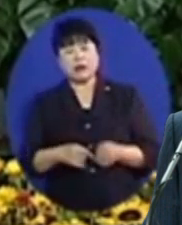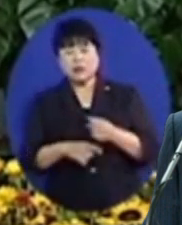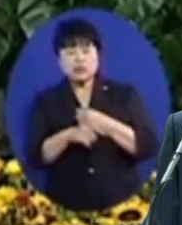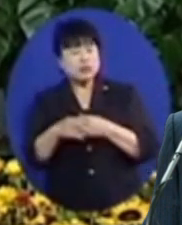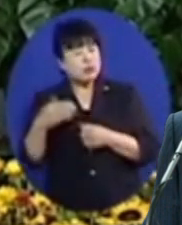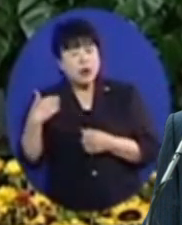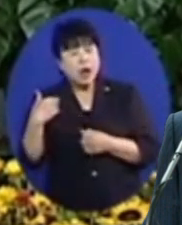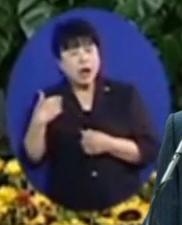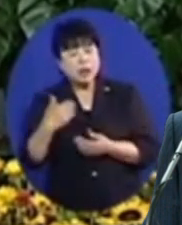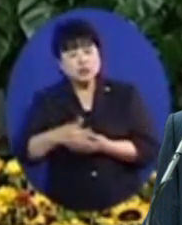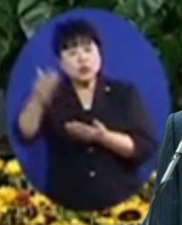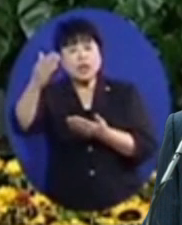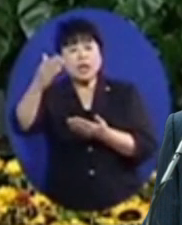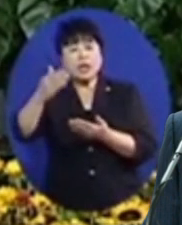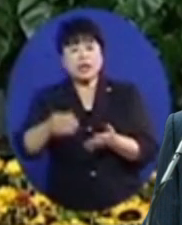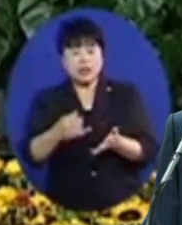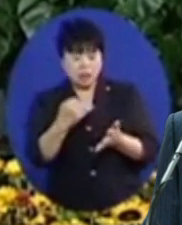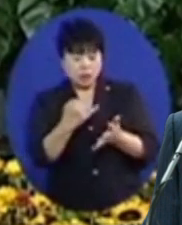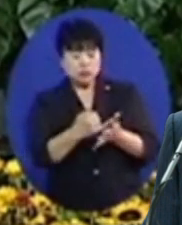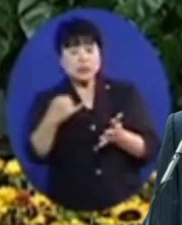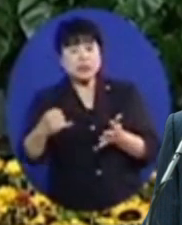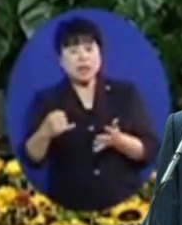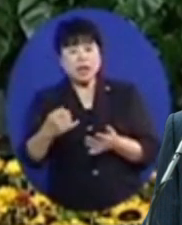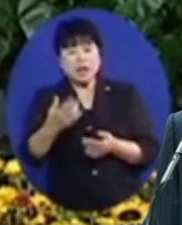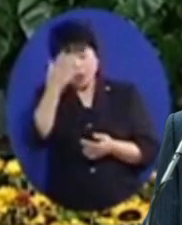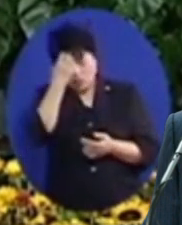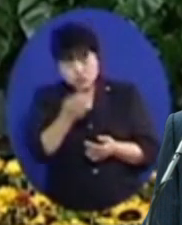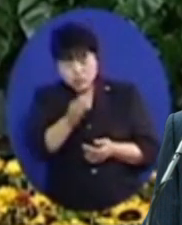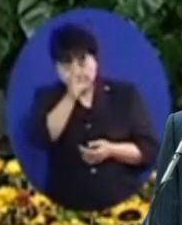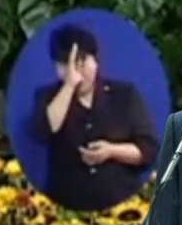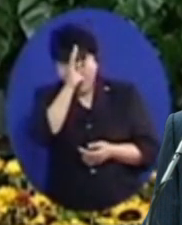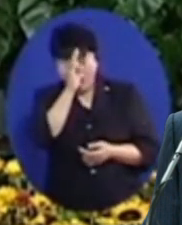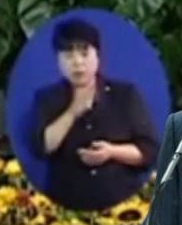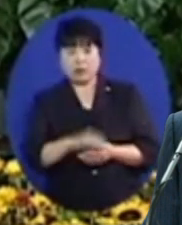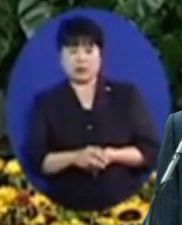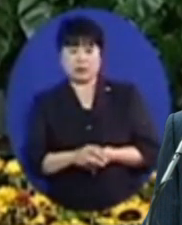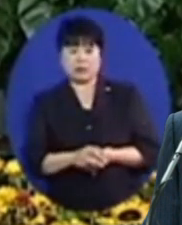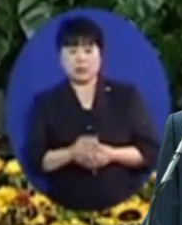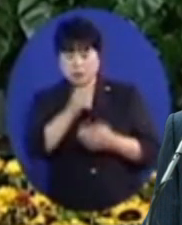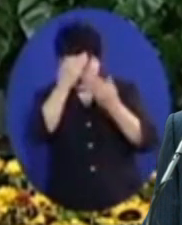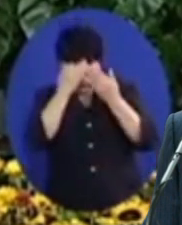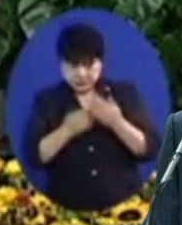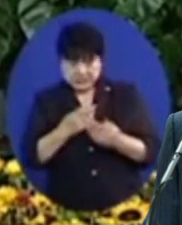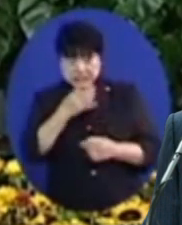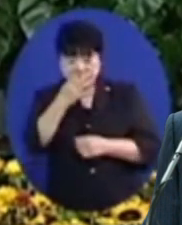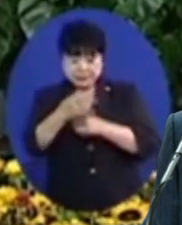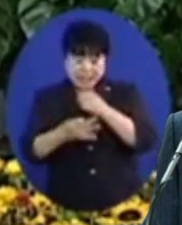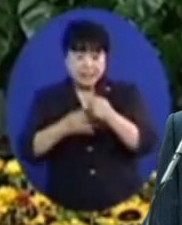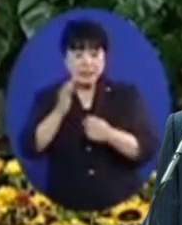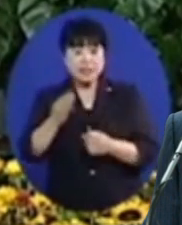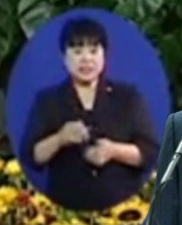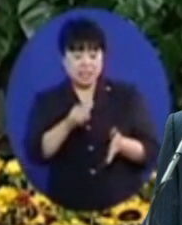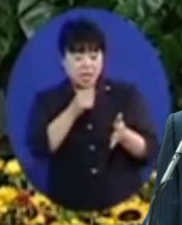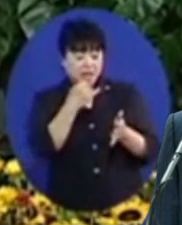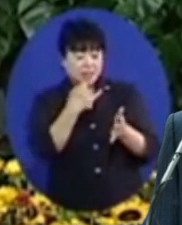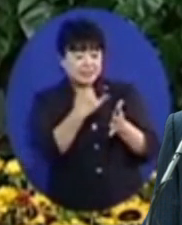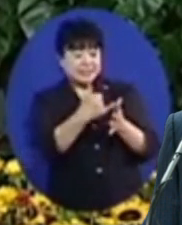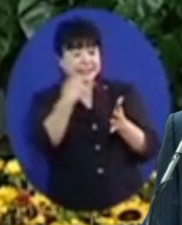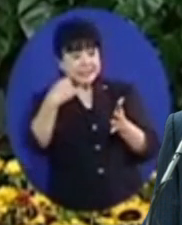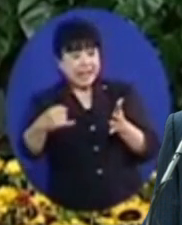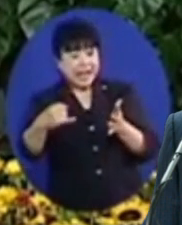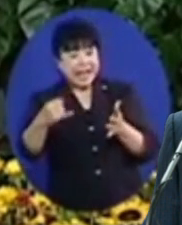집에서 쫓겨났고 둘째 딸은 우울증으로 시달렸습니다. 감옥에 갇힌 지 14년째가 되는 때 그의 맏딸이 아기를